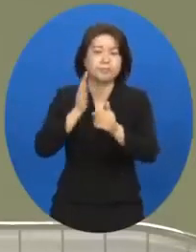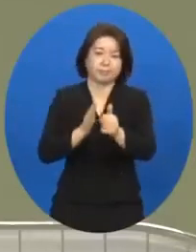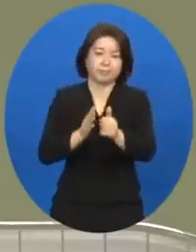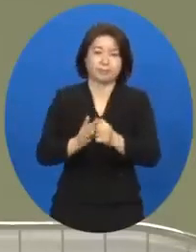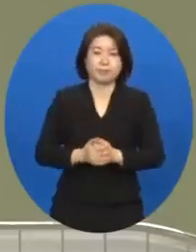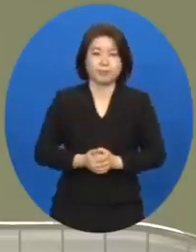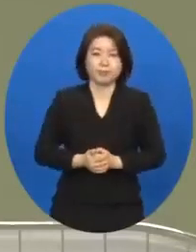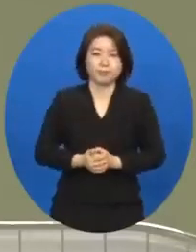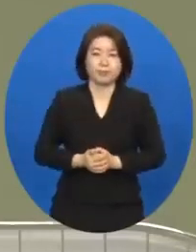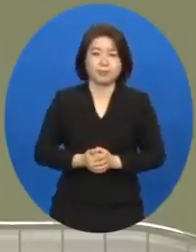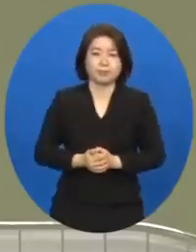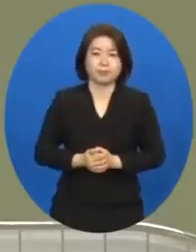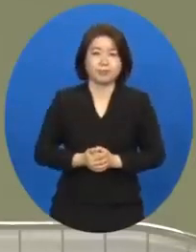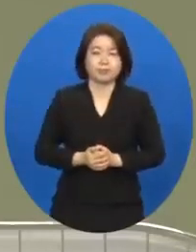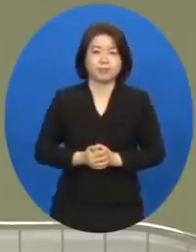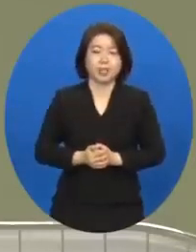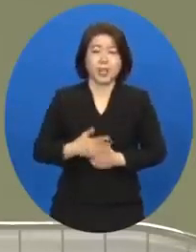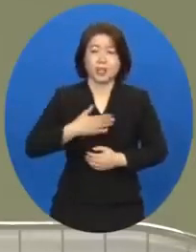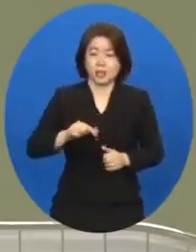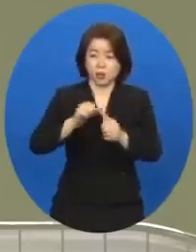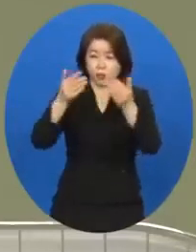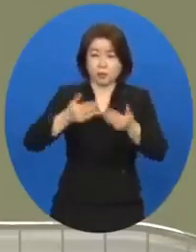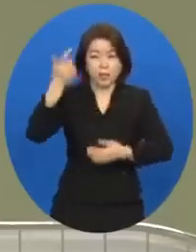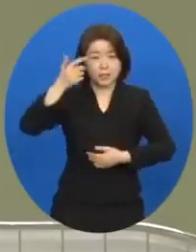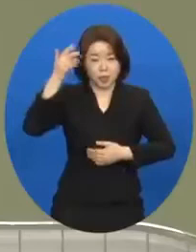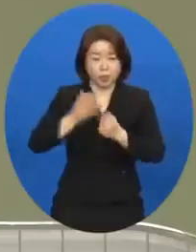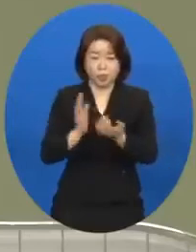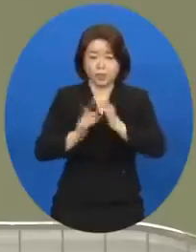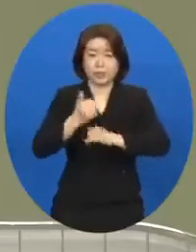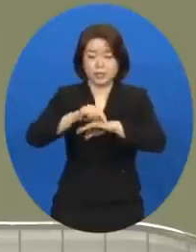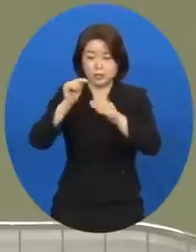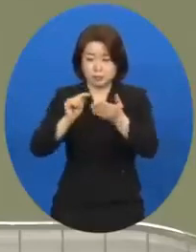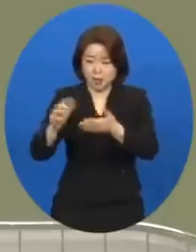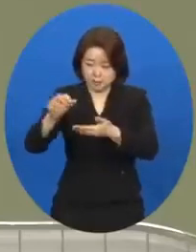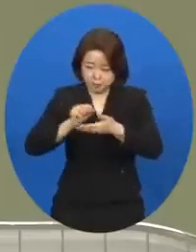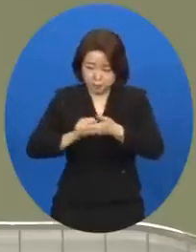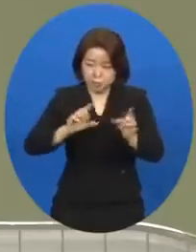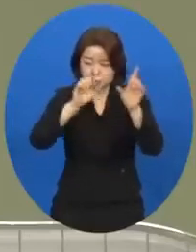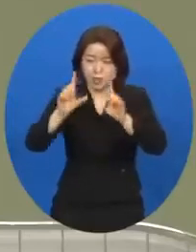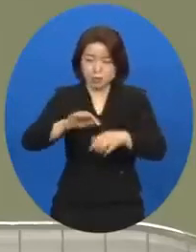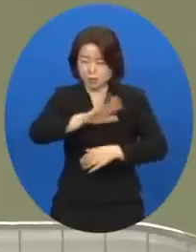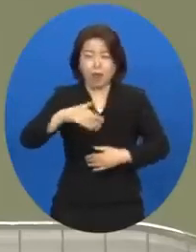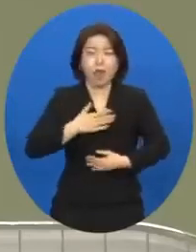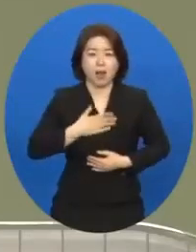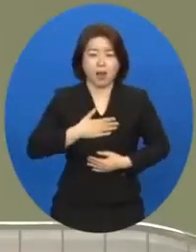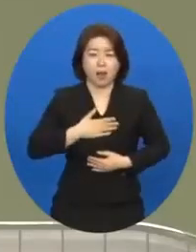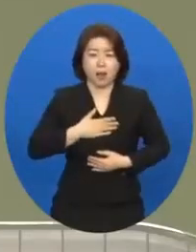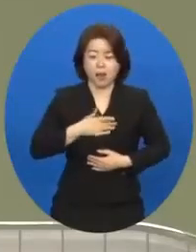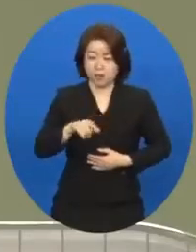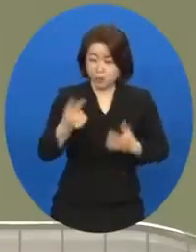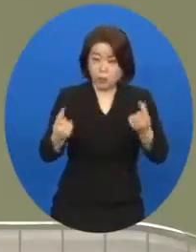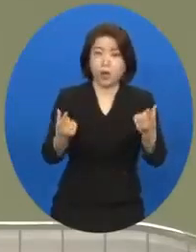내가 구원받은 영혼이라는 것과 예수님의 마음을 품고 사는 것은 달라요.